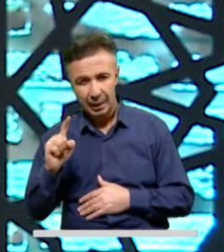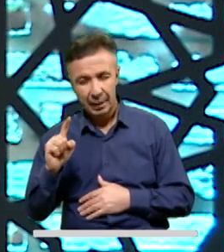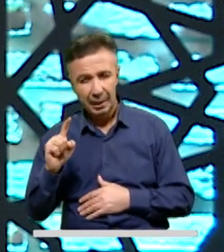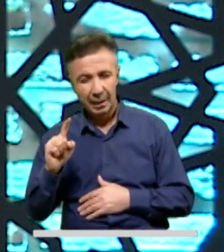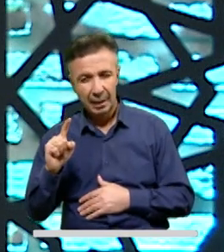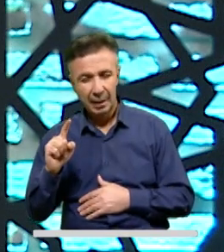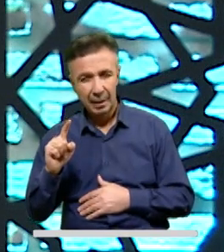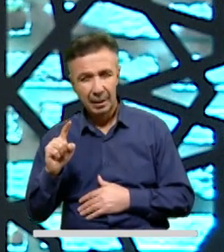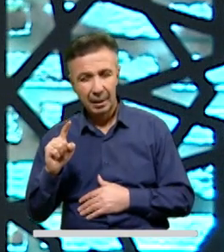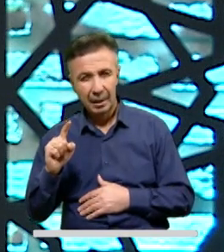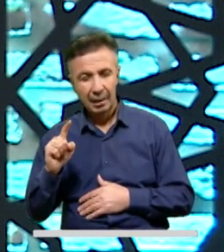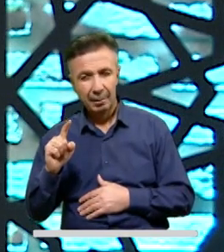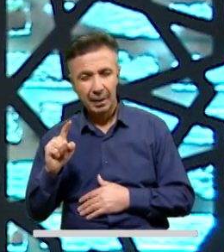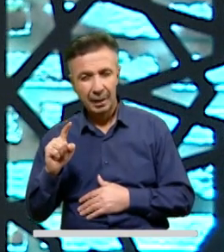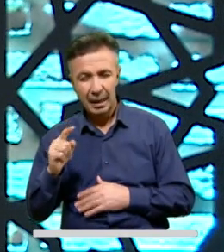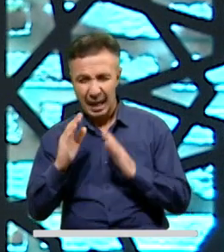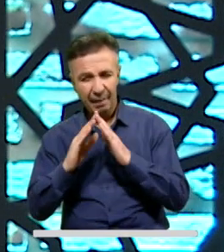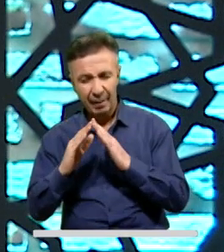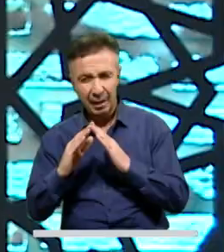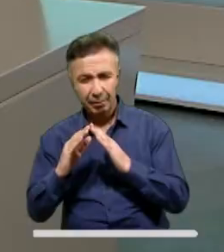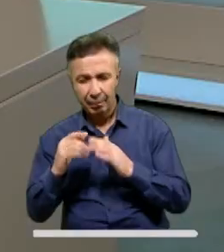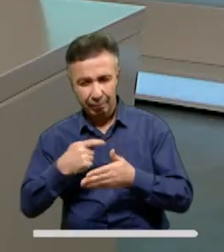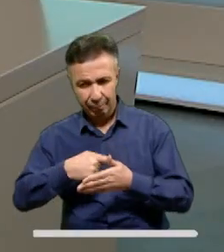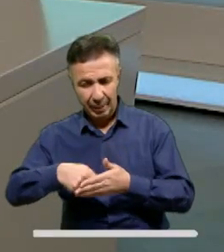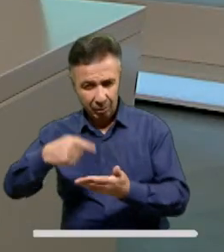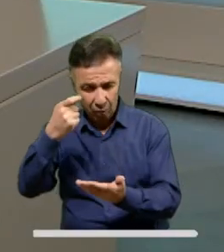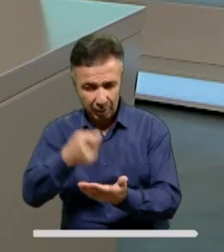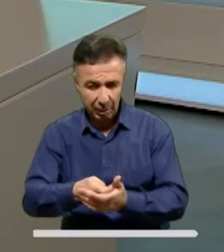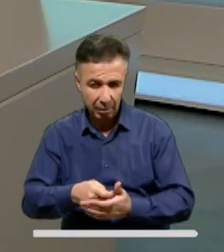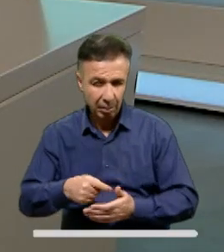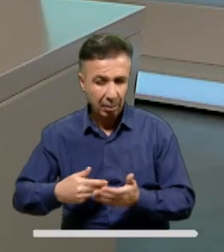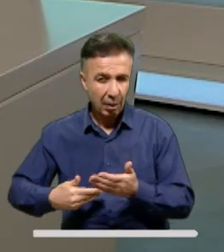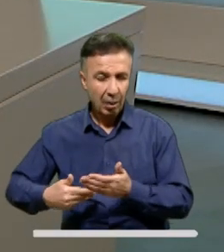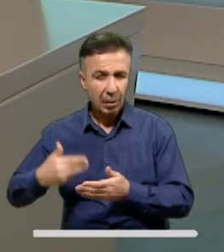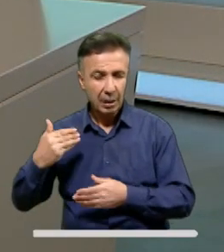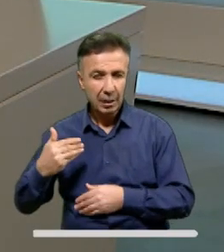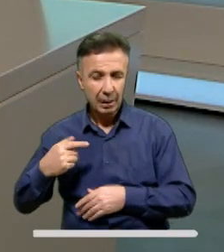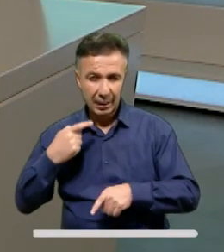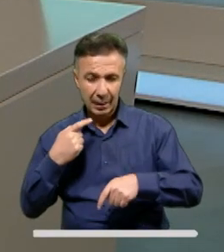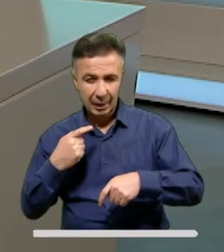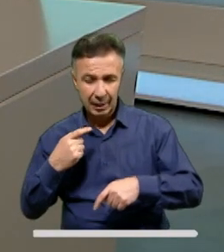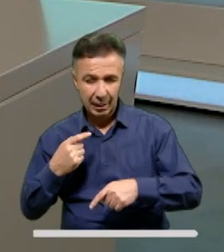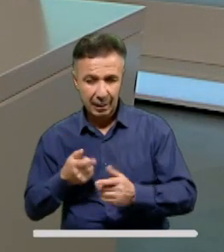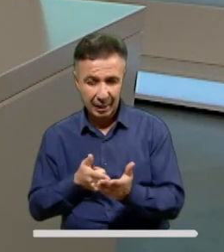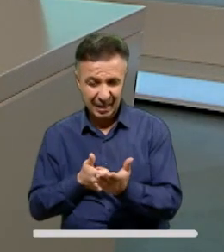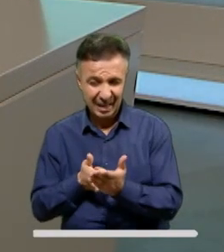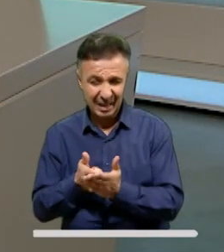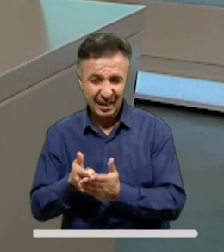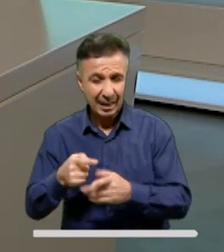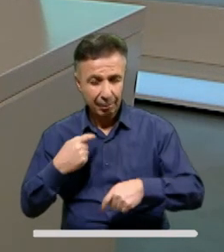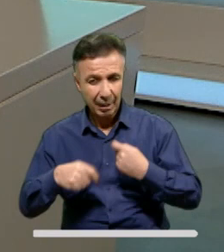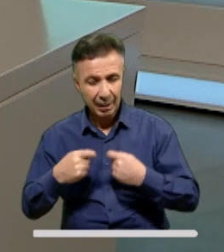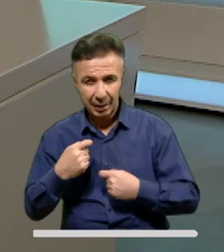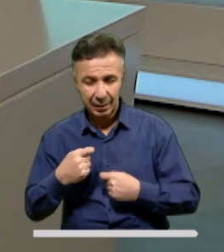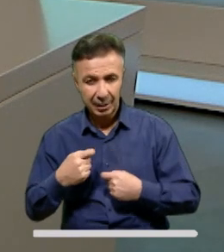ilçede olduğu için kıymet ifade etmiyordu. Geçen banka müdürüne, Ziraat Bankası yapıyor organize işlerini. Buna sordum,